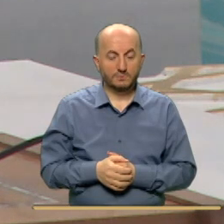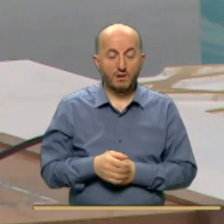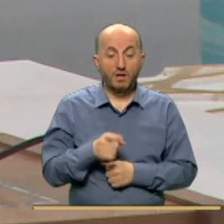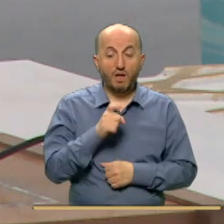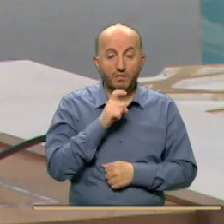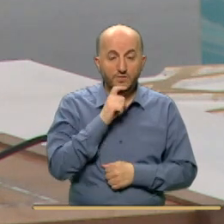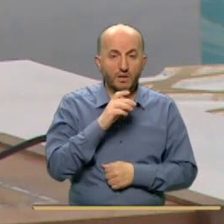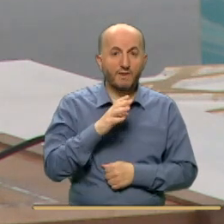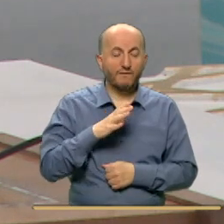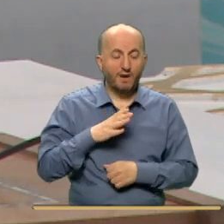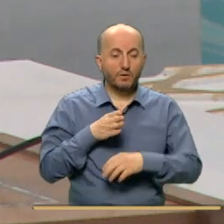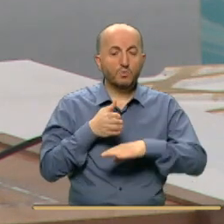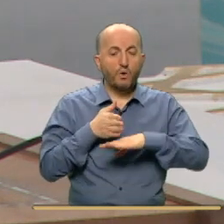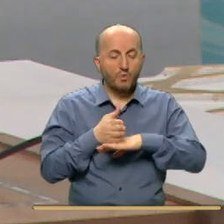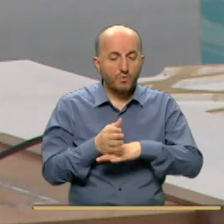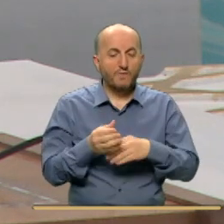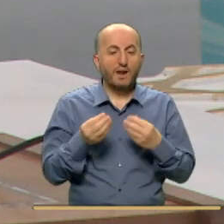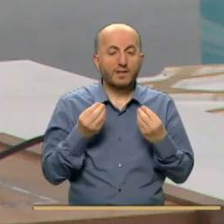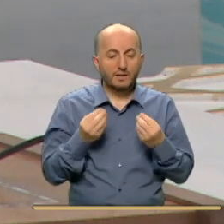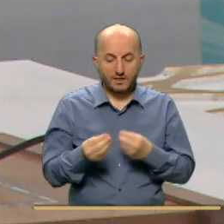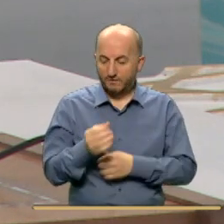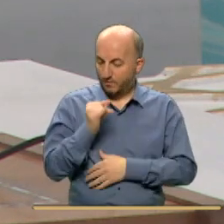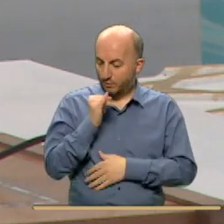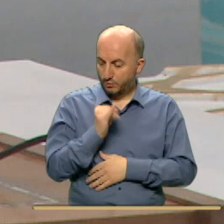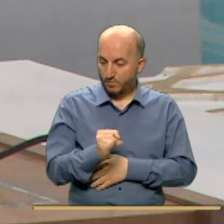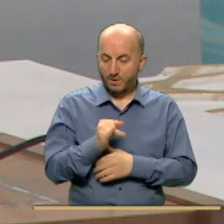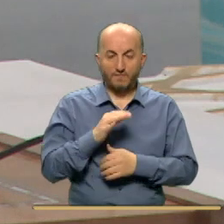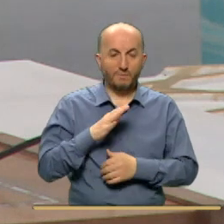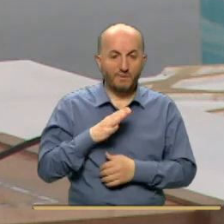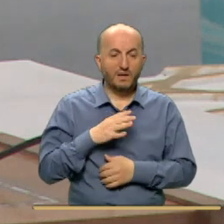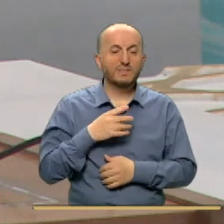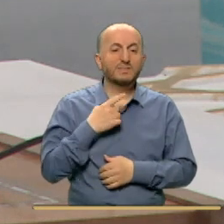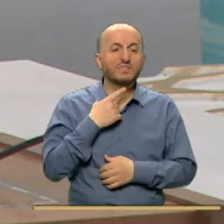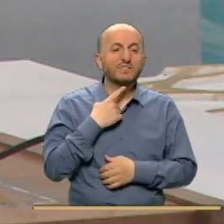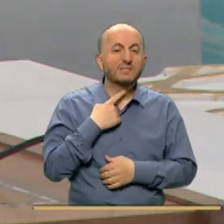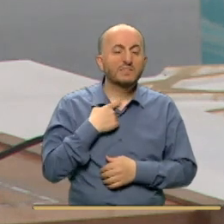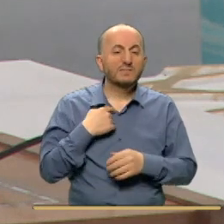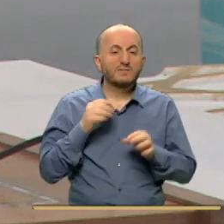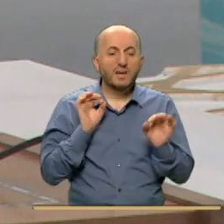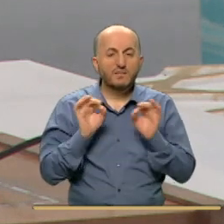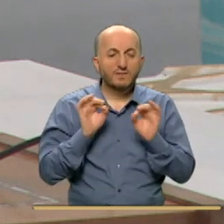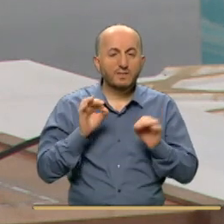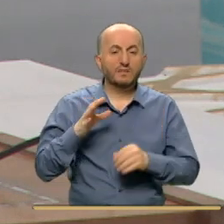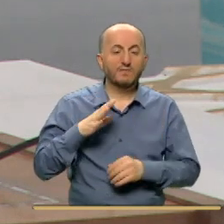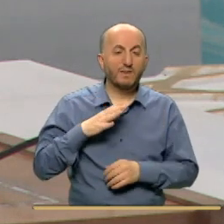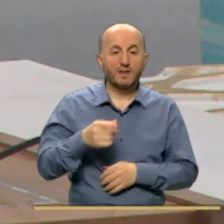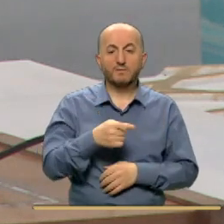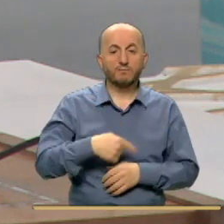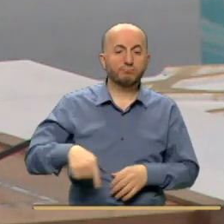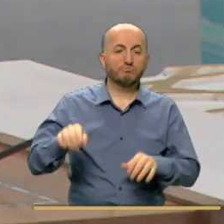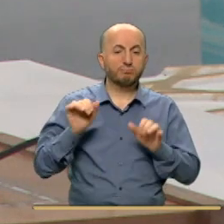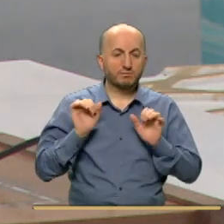Yanlışlar var, doğrular var, iyiler var, kötüler var hayatımızda, nefis var, şeytanın vesvesesi var. Bizi